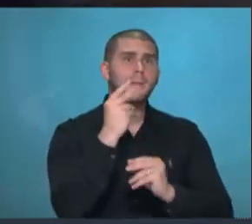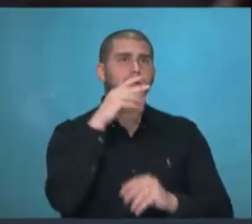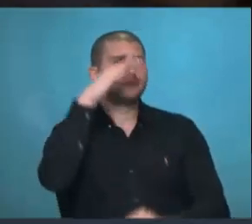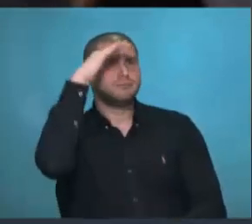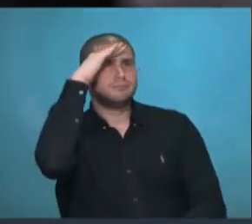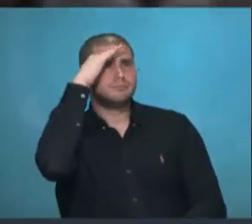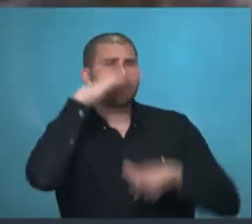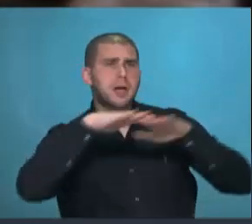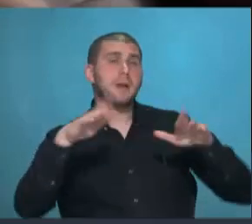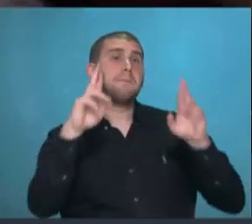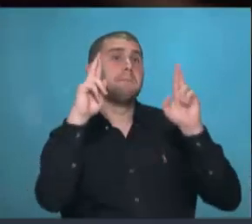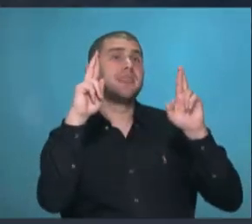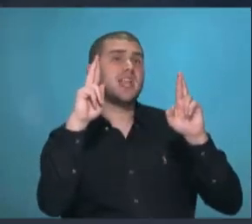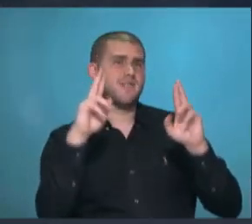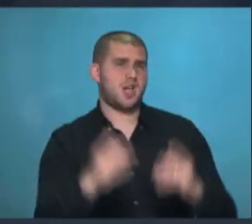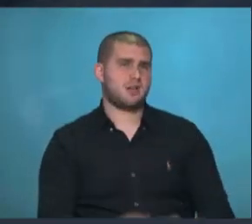הקרקע בתקווה.